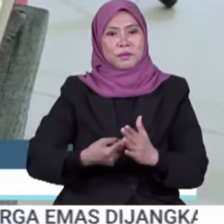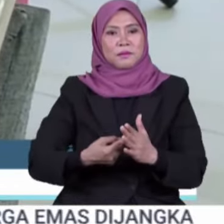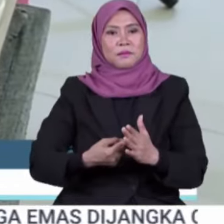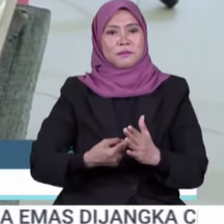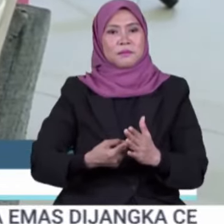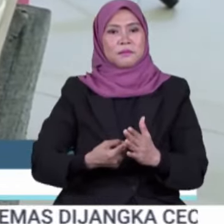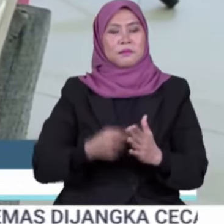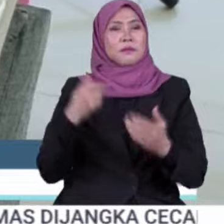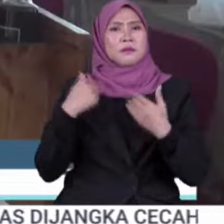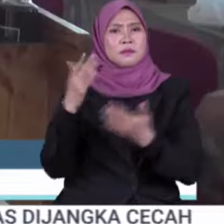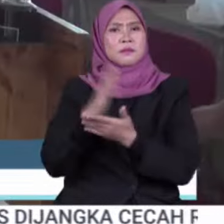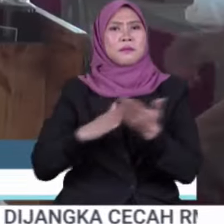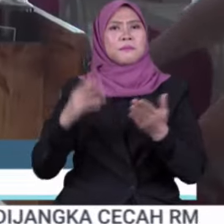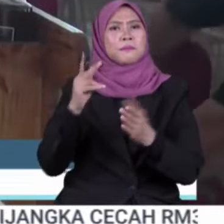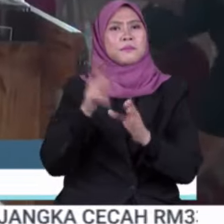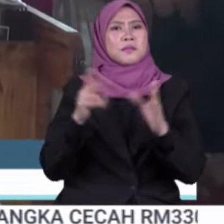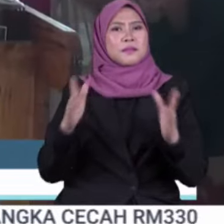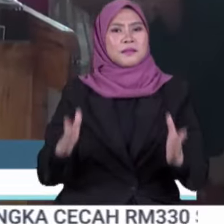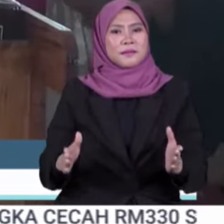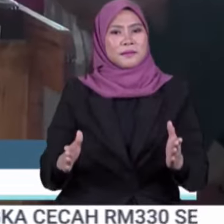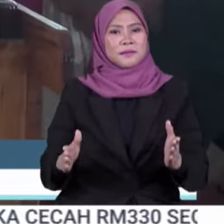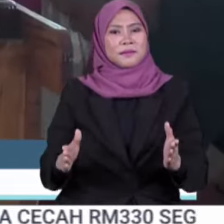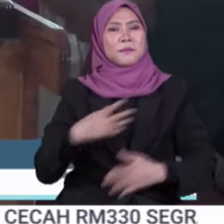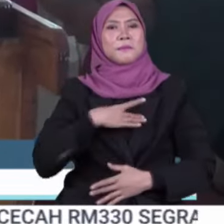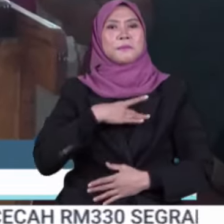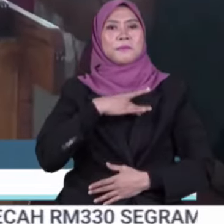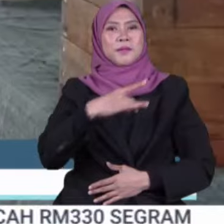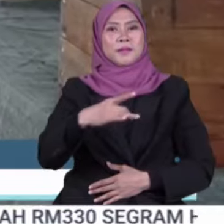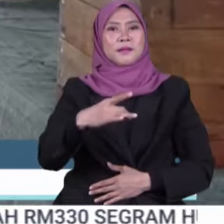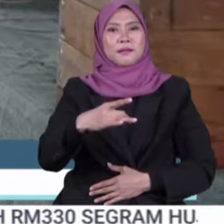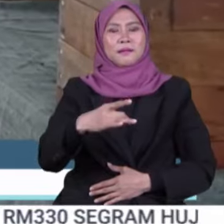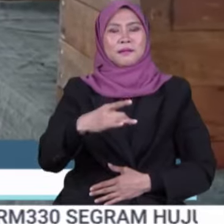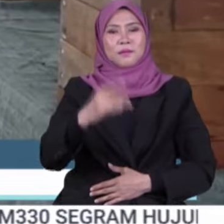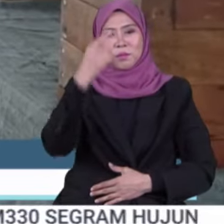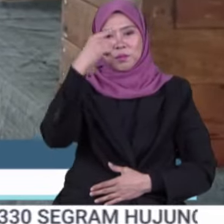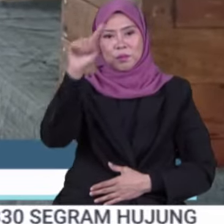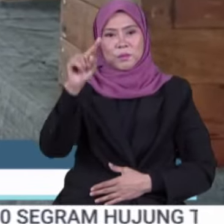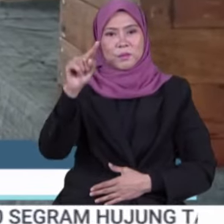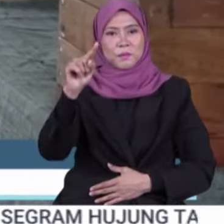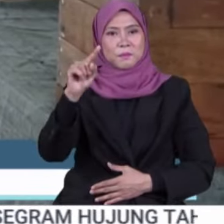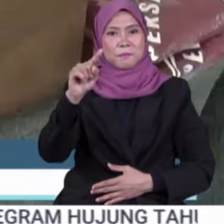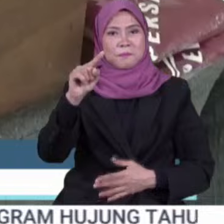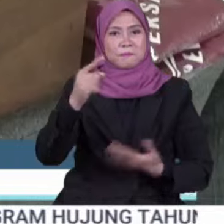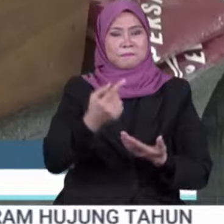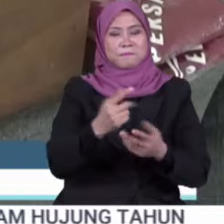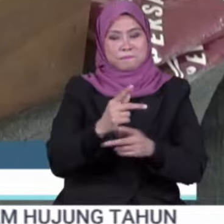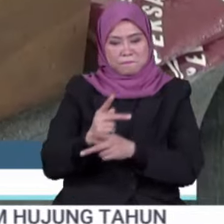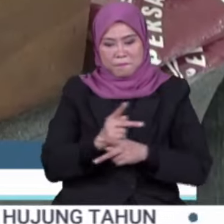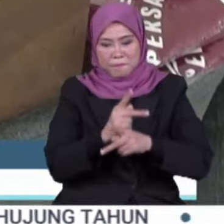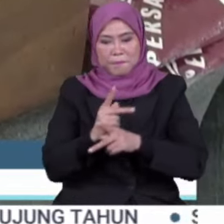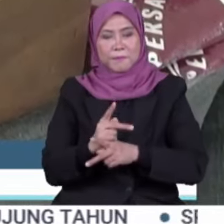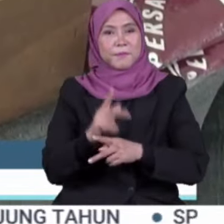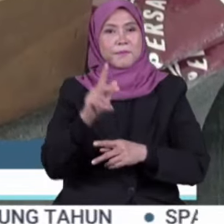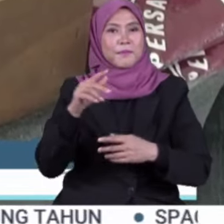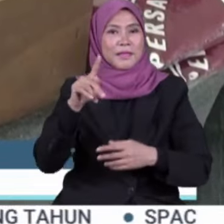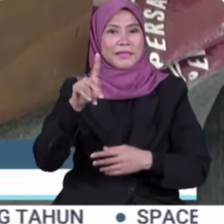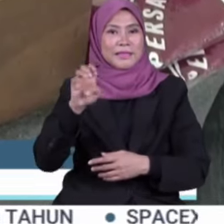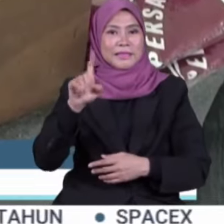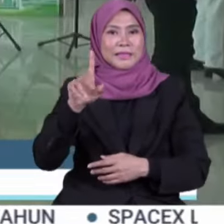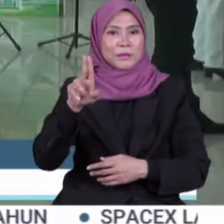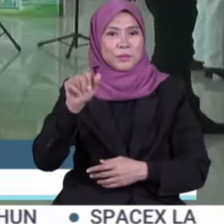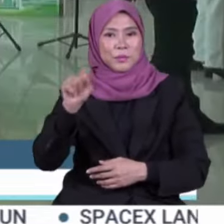ada peserta-peserta yang biasa minat dalam bidang peternakan kelulut tapi tak